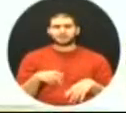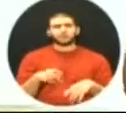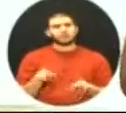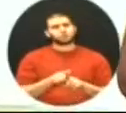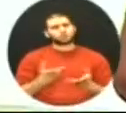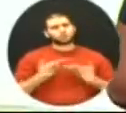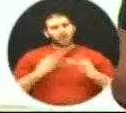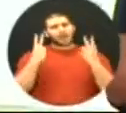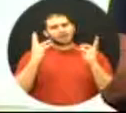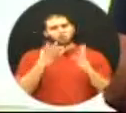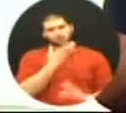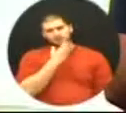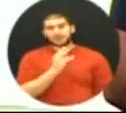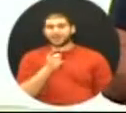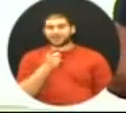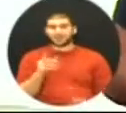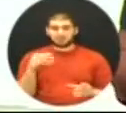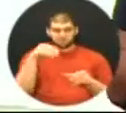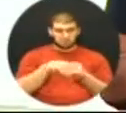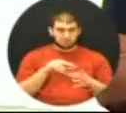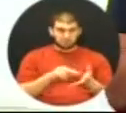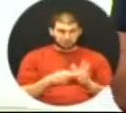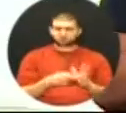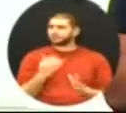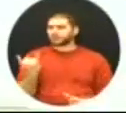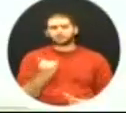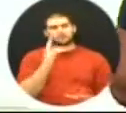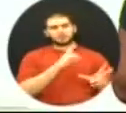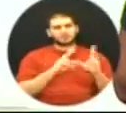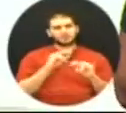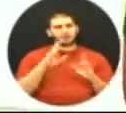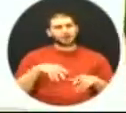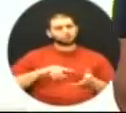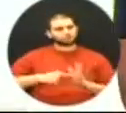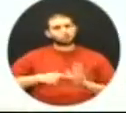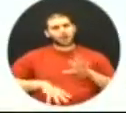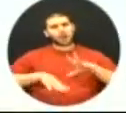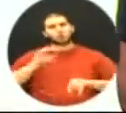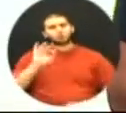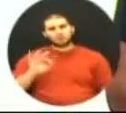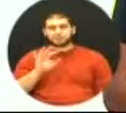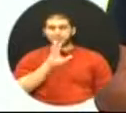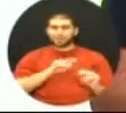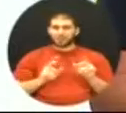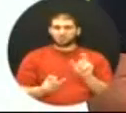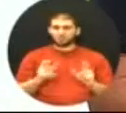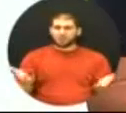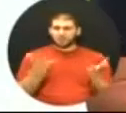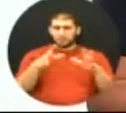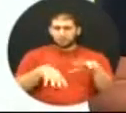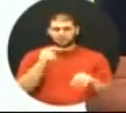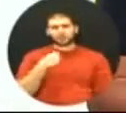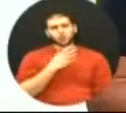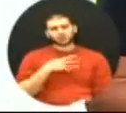מאוד מאוד יפים, יש משהו כשאתה שם פוליטיקאים, לא יעזור. הם מדברים אל האלקטורט שלהם, הם מדברים אל הבוחרים שלהם, ואנחנו